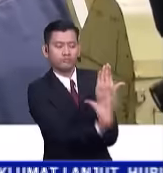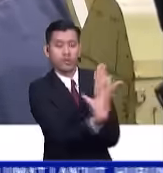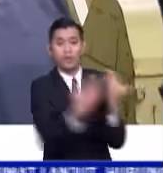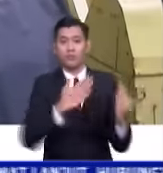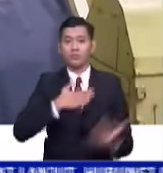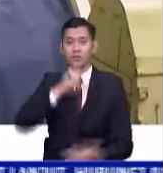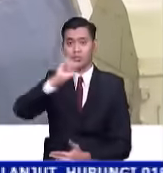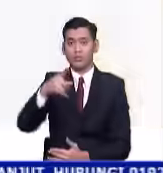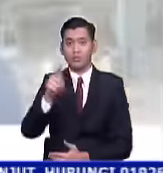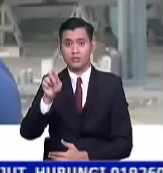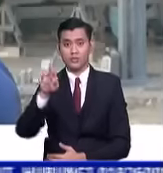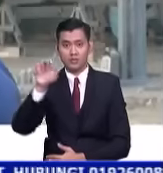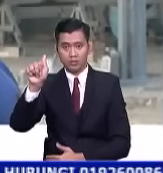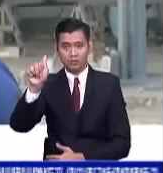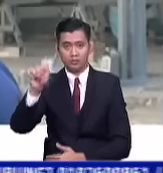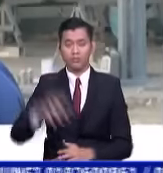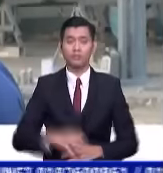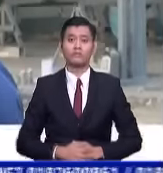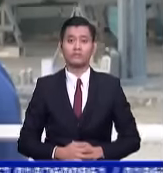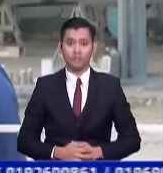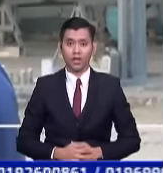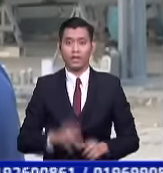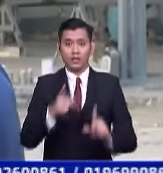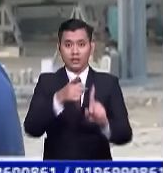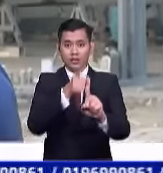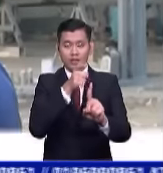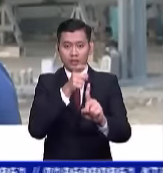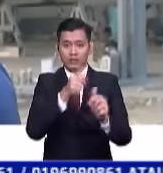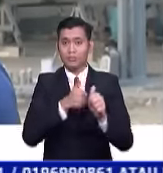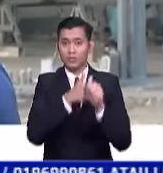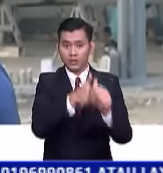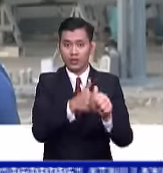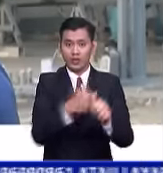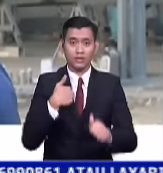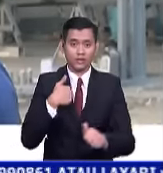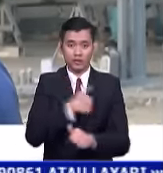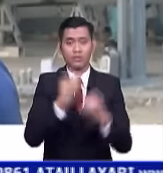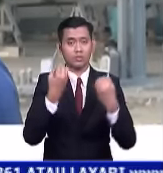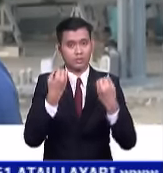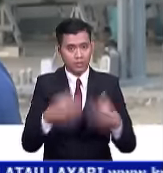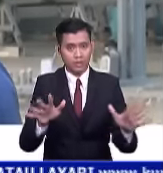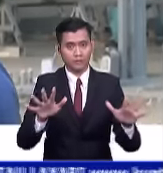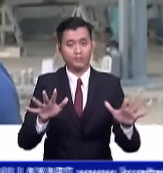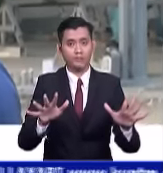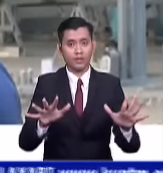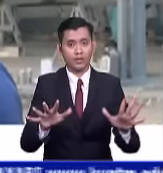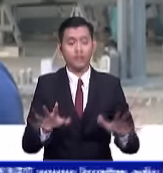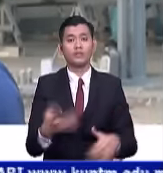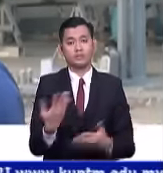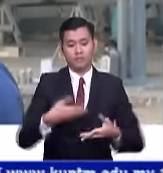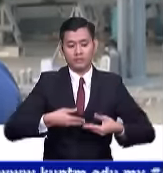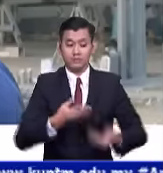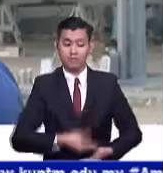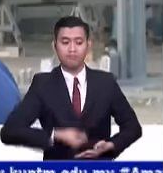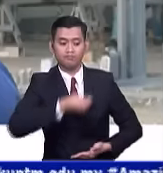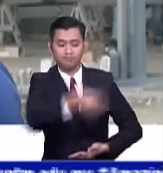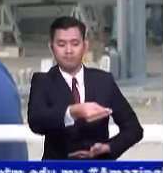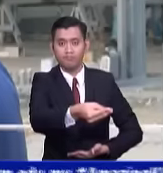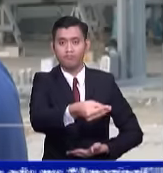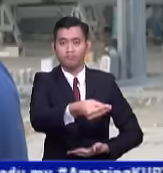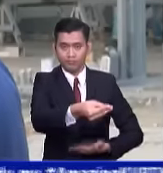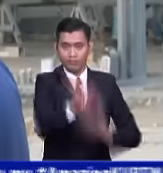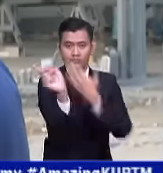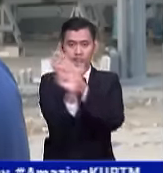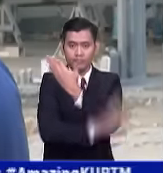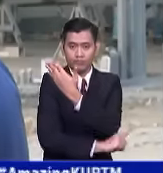Sejahtera. Dari segi pematuhan, kita dah keluarkan dua kompaun daripada lima